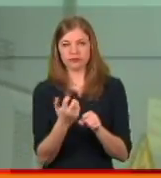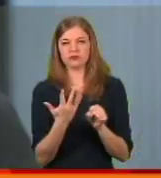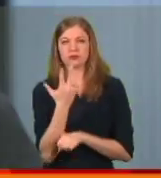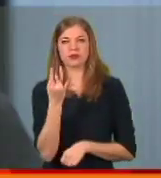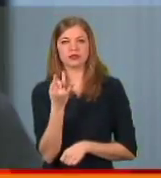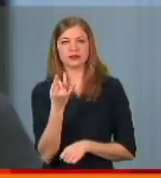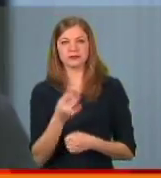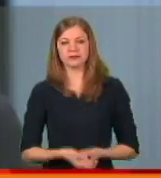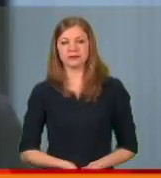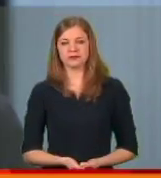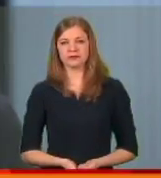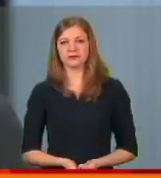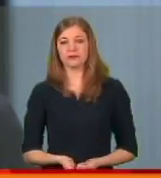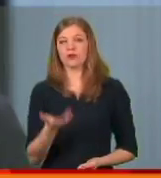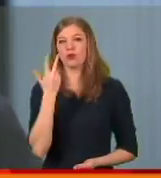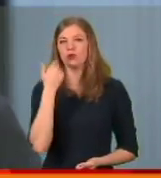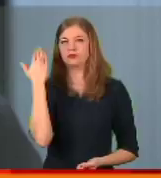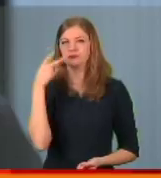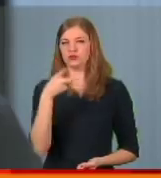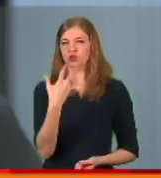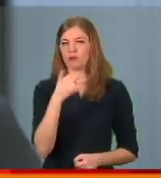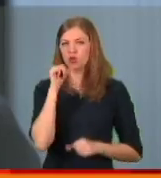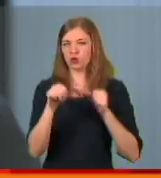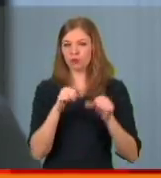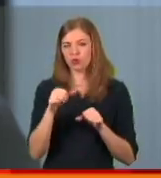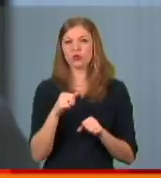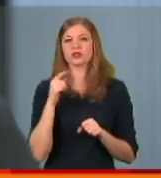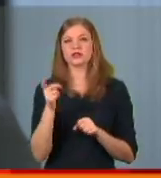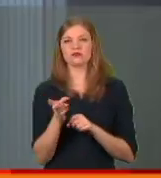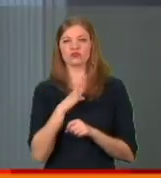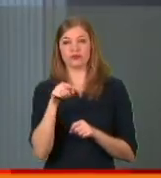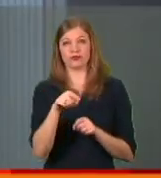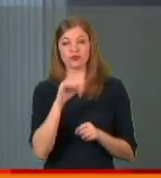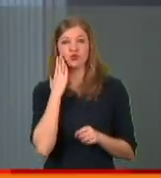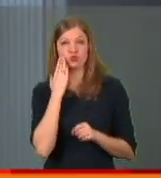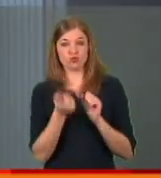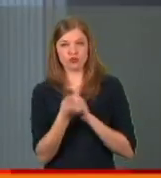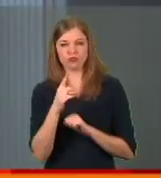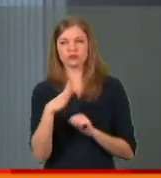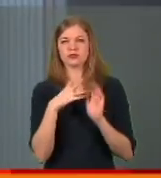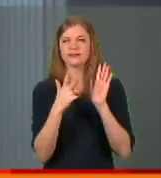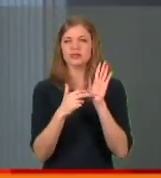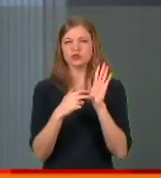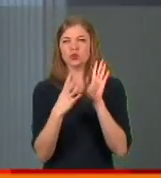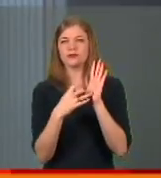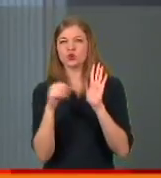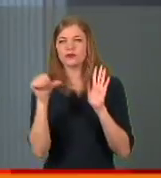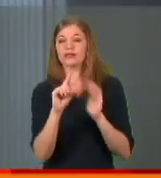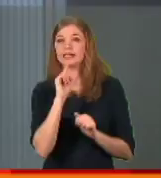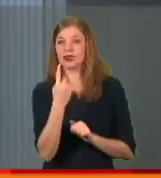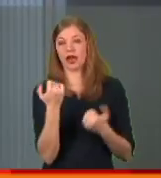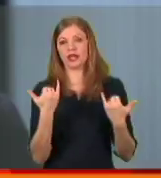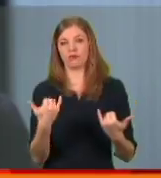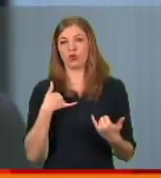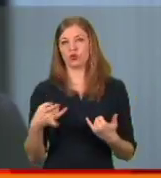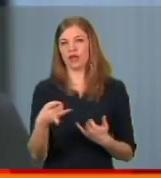вп'ятеро. Коли в 2005 році Enel зайшов у Румунію, цей показник був 800-900 хвилин на рік. А тепер у нас